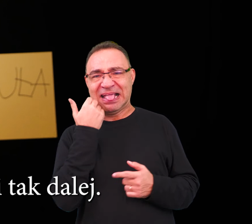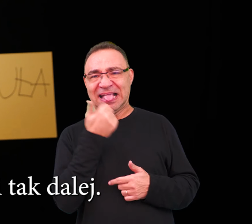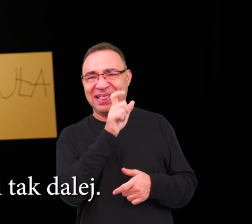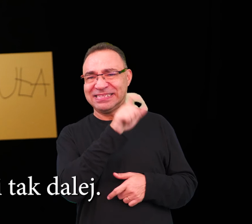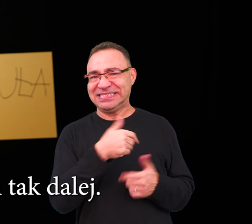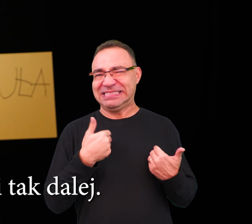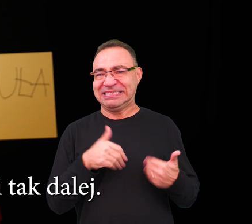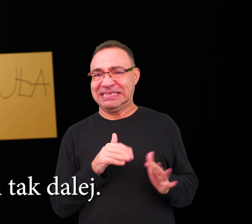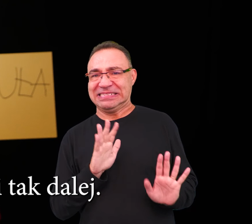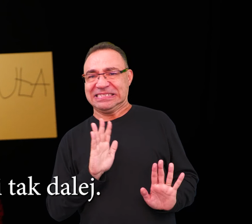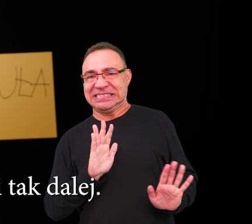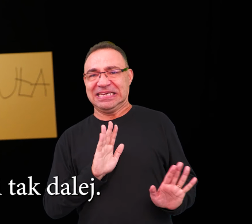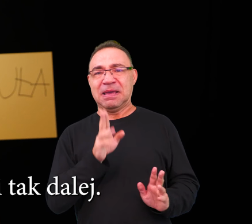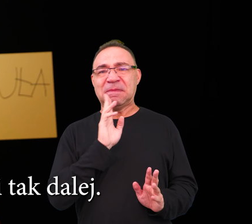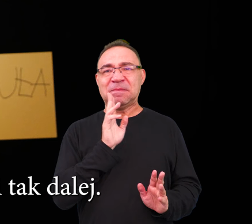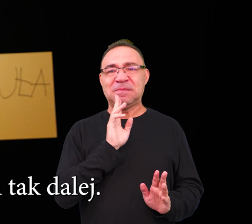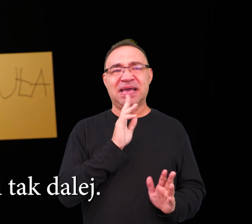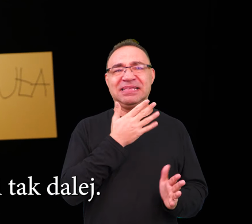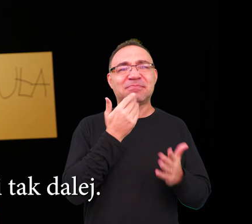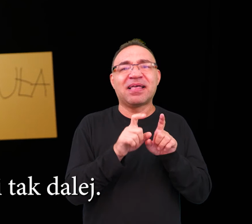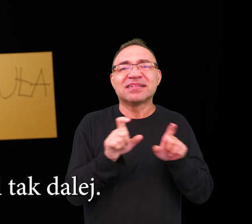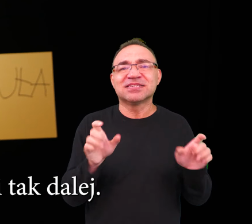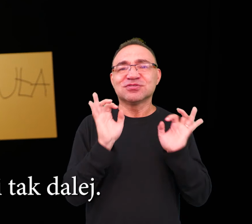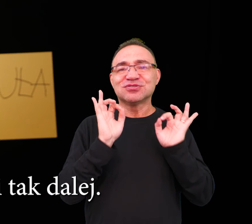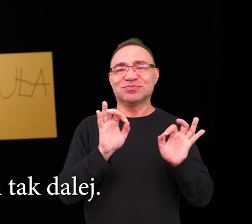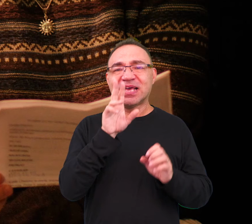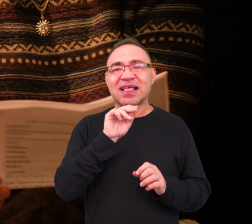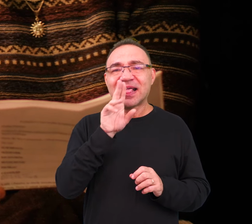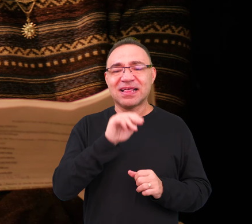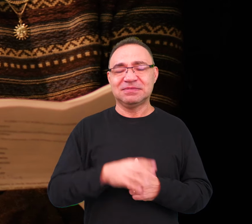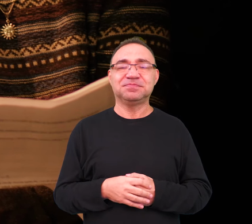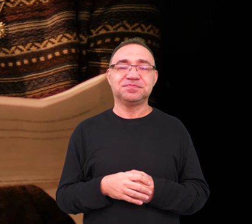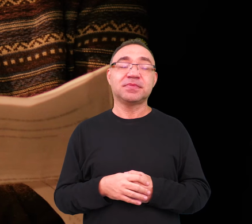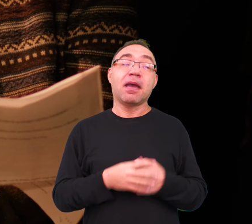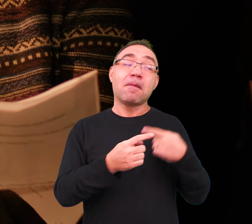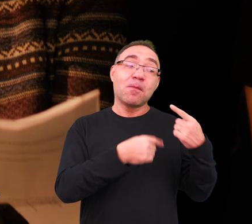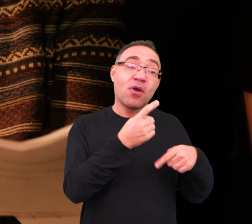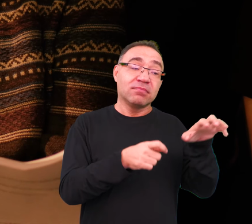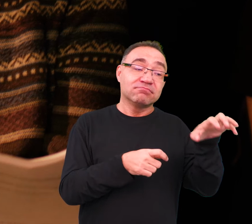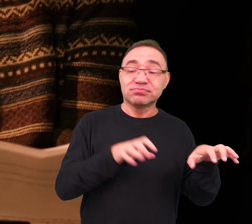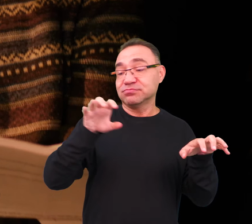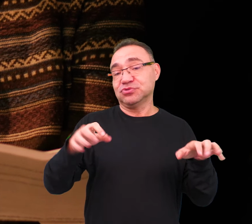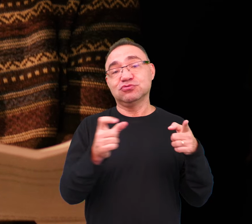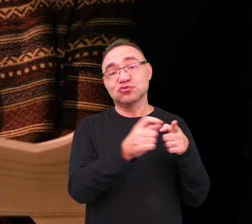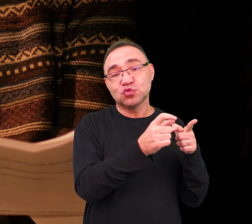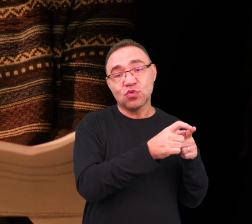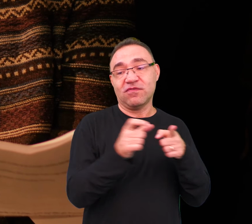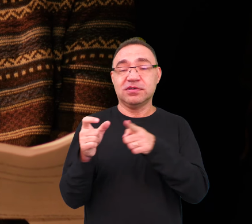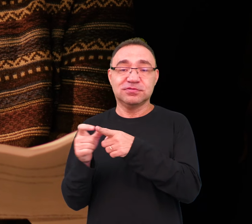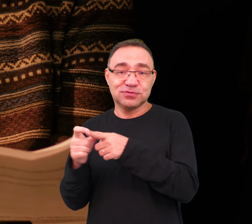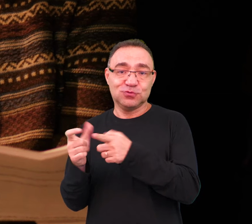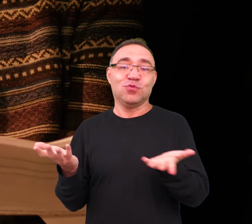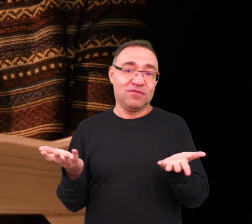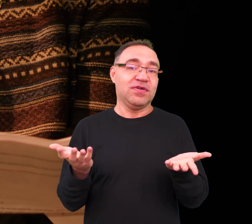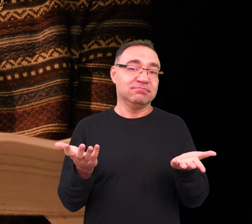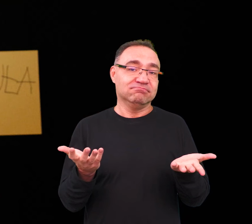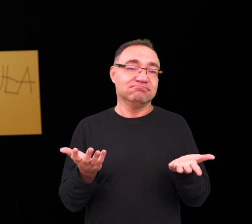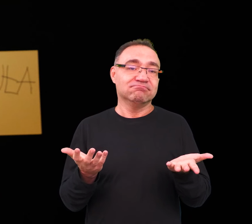I dziecko się wstydzi za to, że ta matka jest taka nie na czasie. Po prostu. Każde pokolenie ma swoje słowa, które częściej